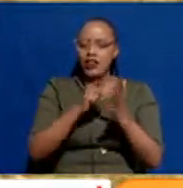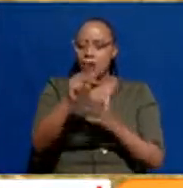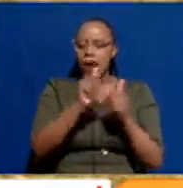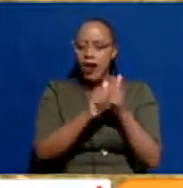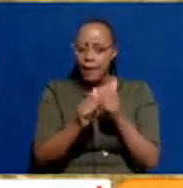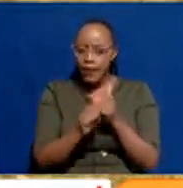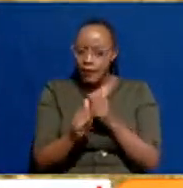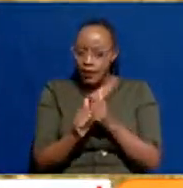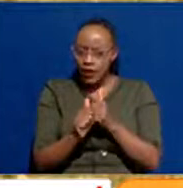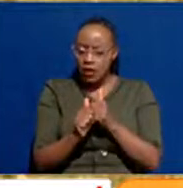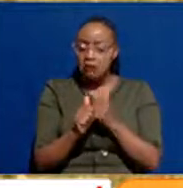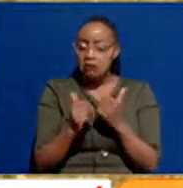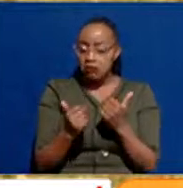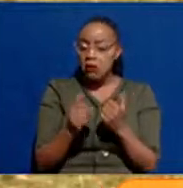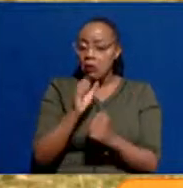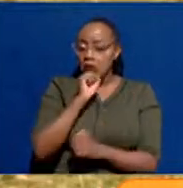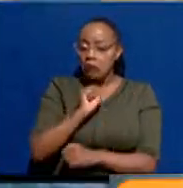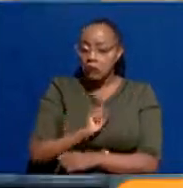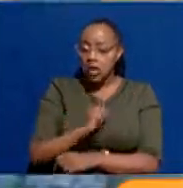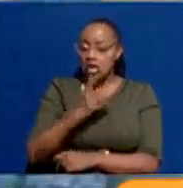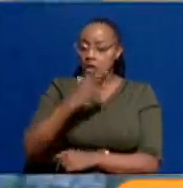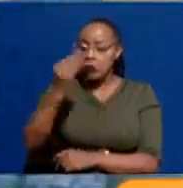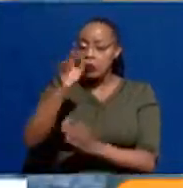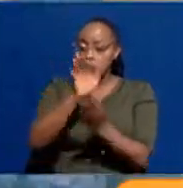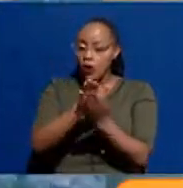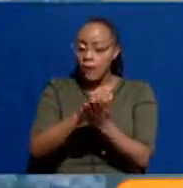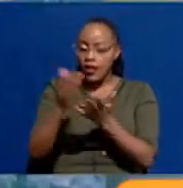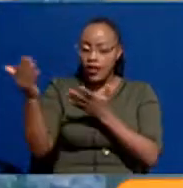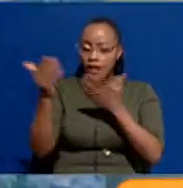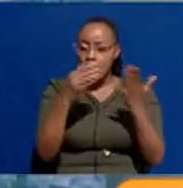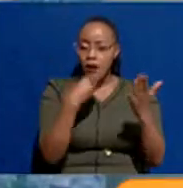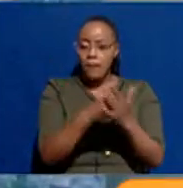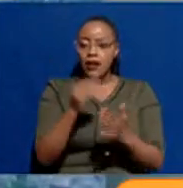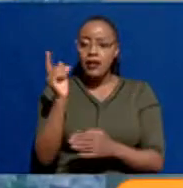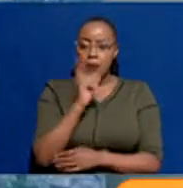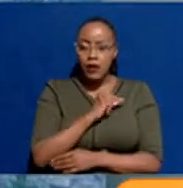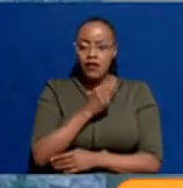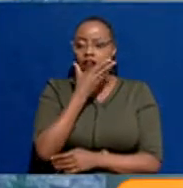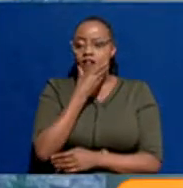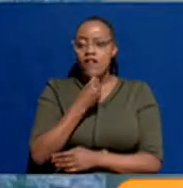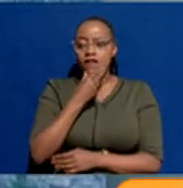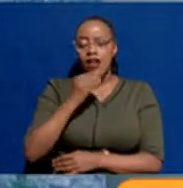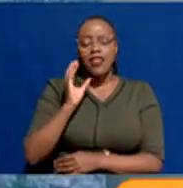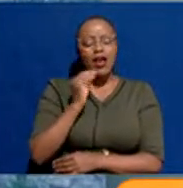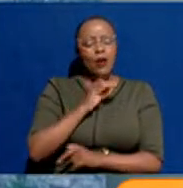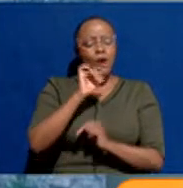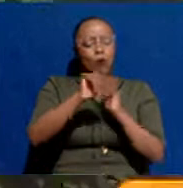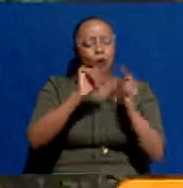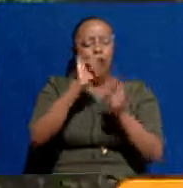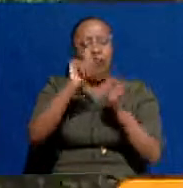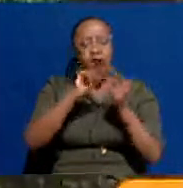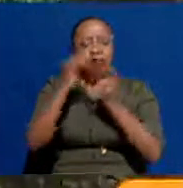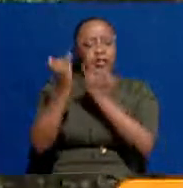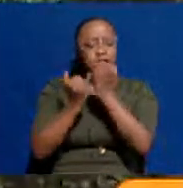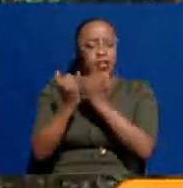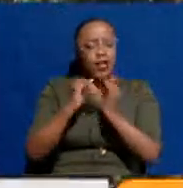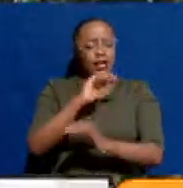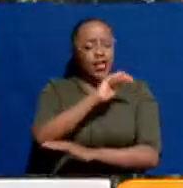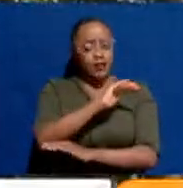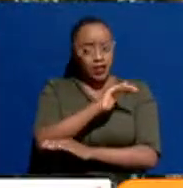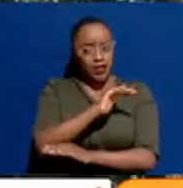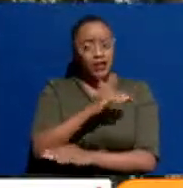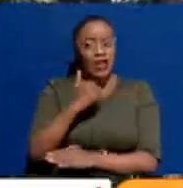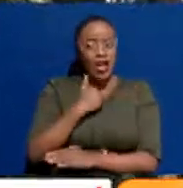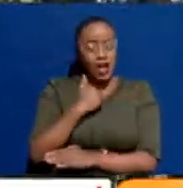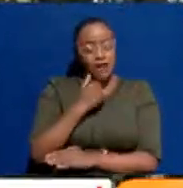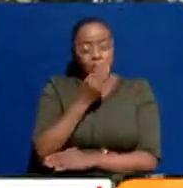mahindi. Simu saa ilikuwa Jumatano kwa benki akaleta pesa. Our father was brutally murdered on Saturday evening. He was having